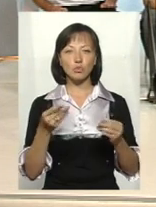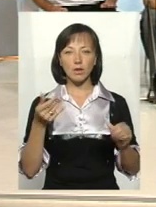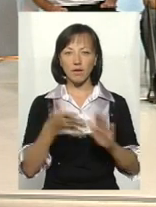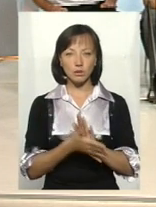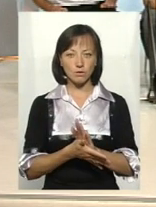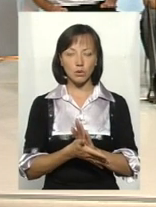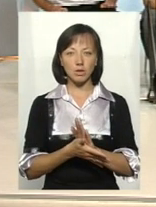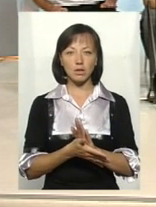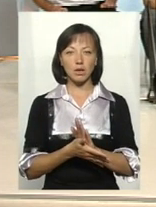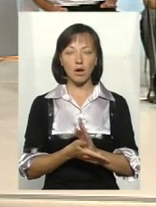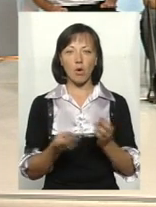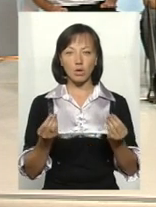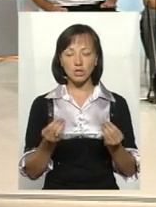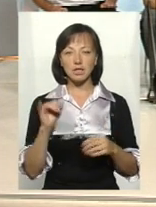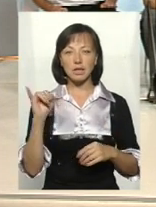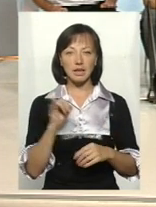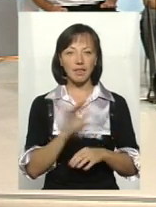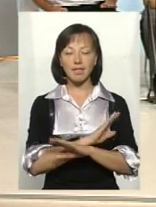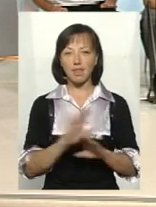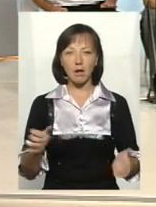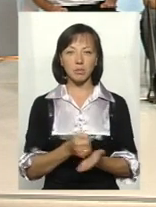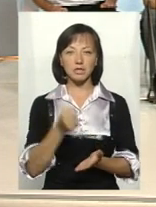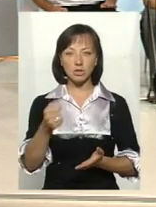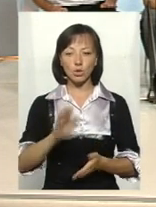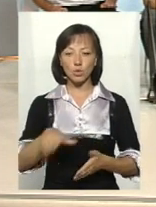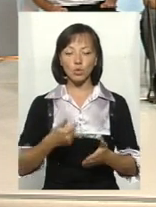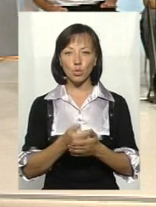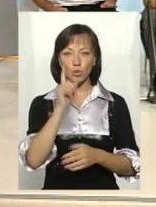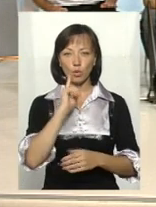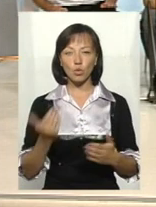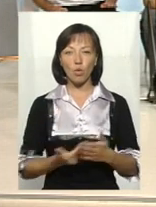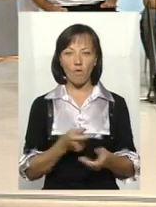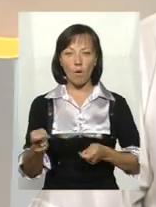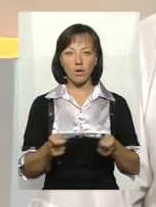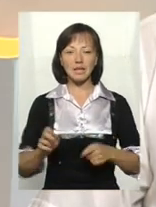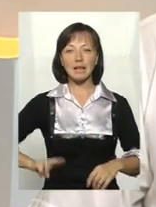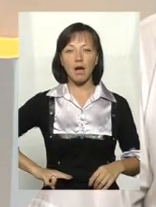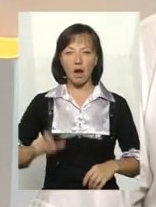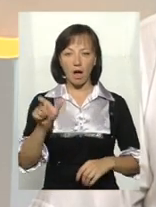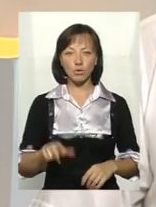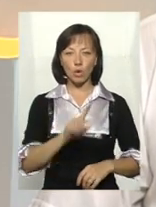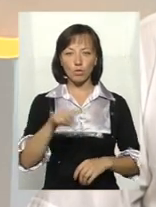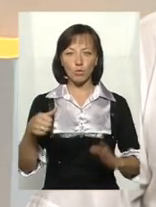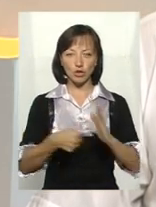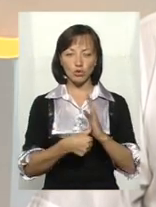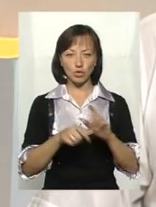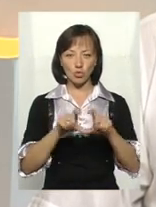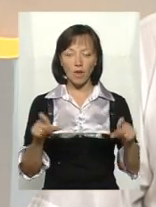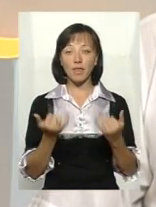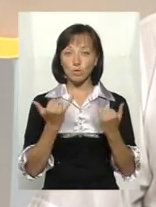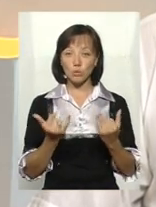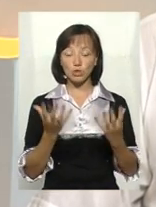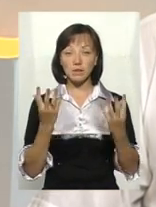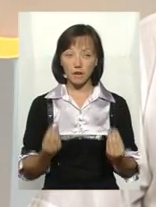кошти, і не призначати до того часу нового директора школи номер 6. На